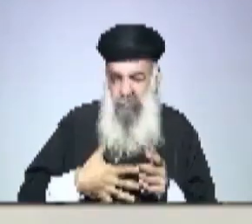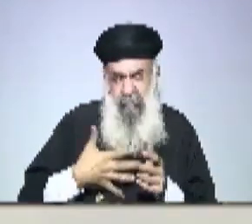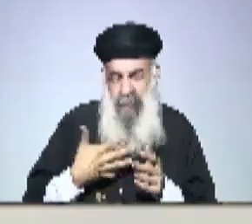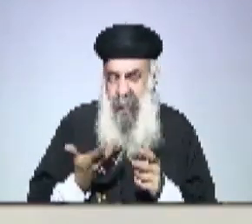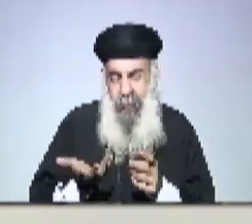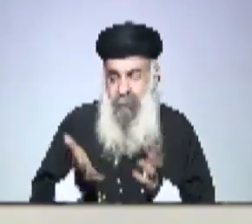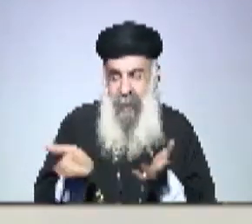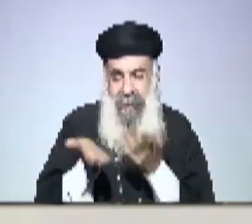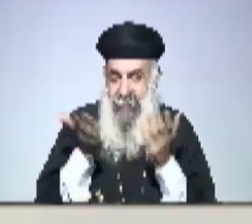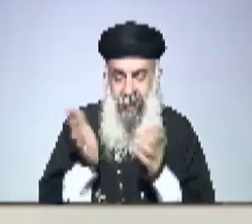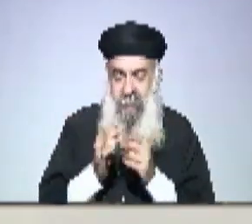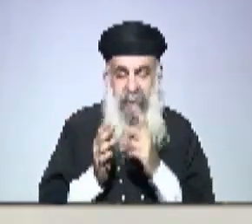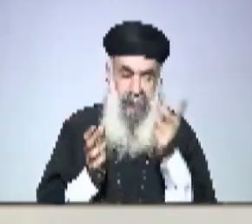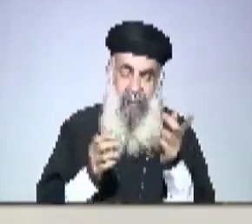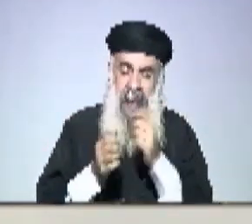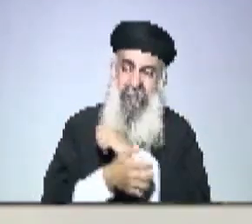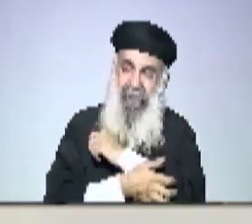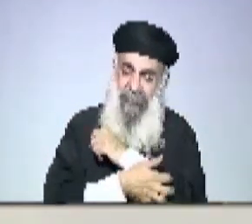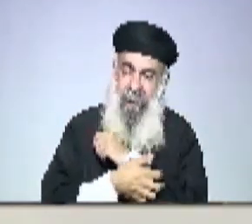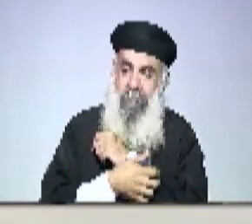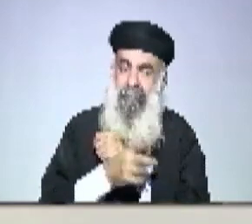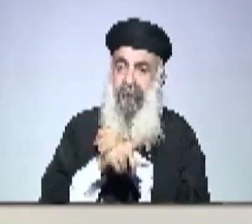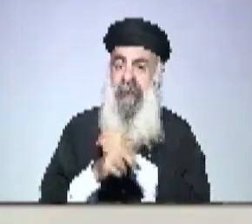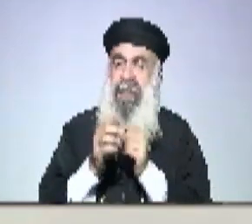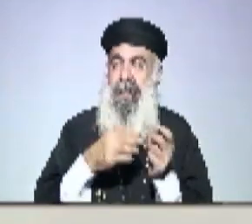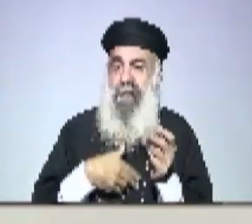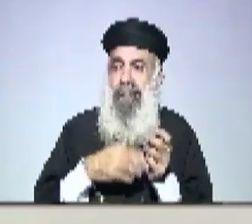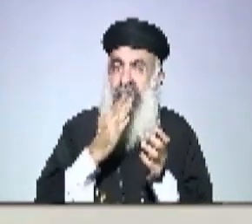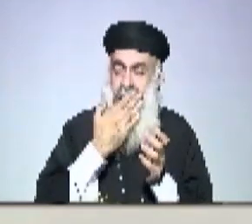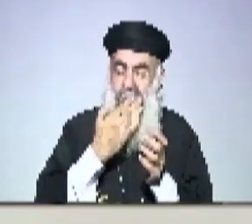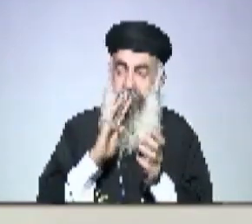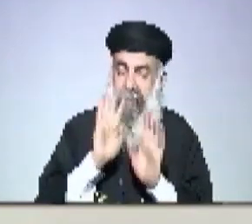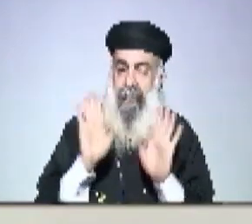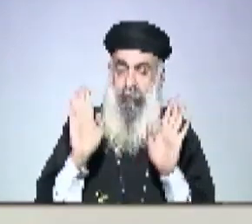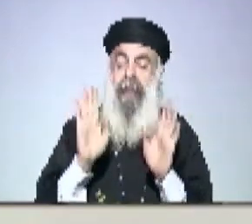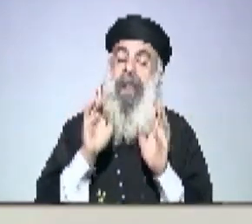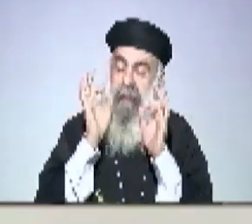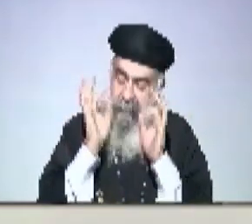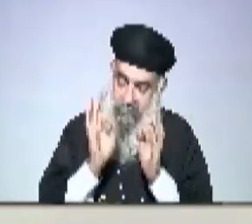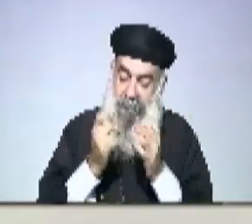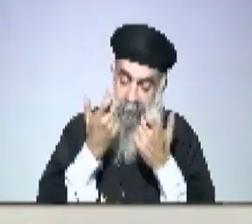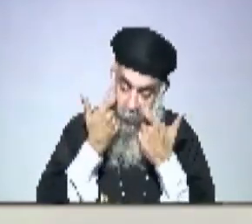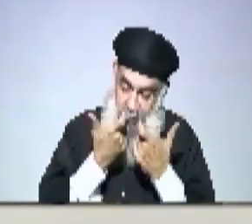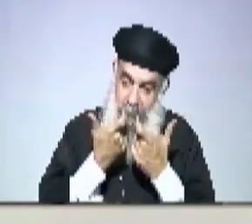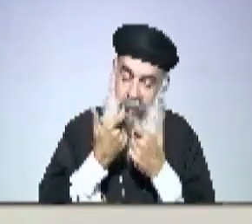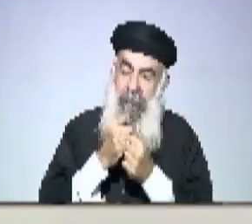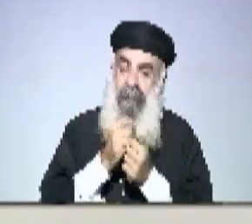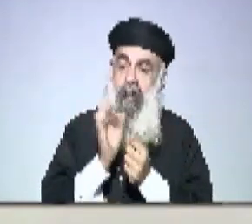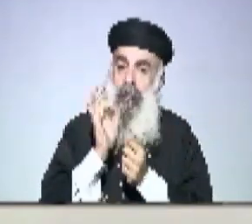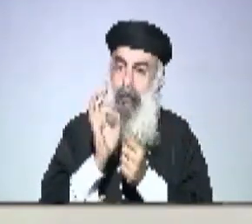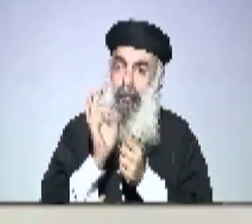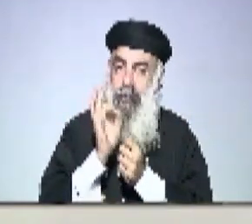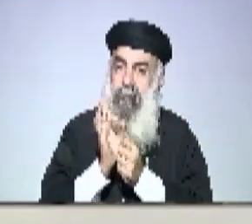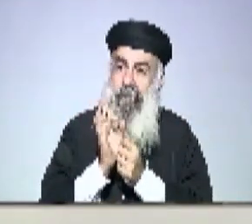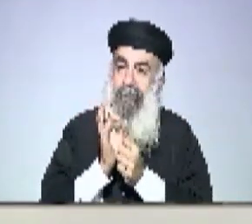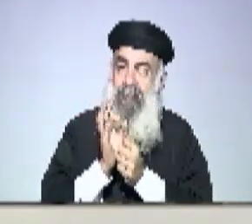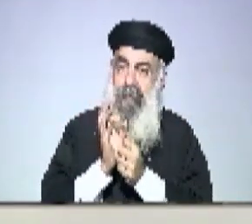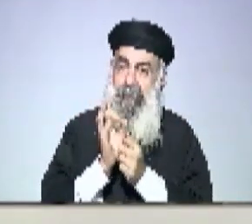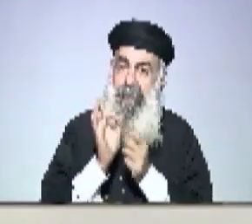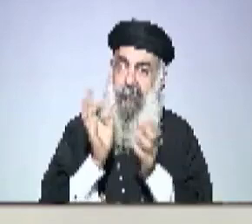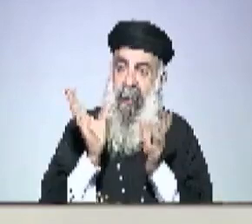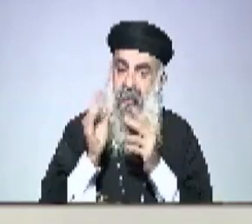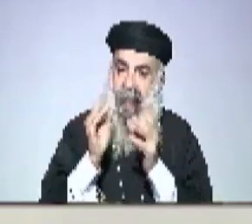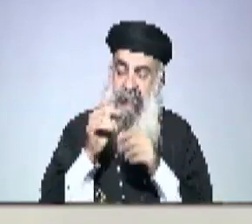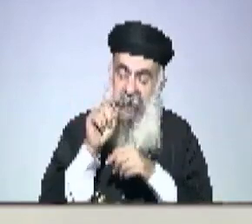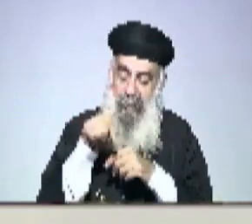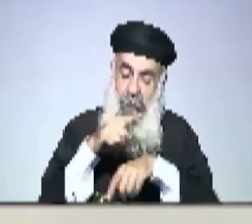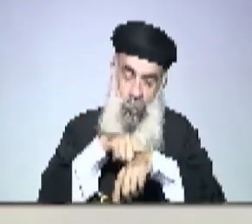من الكنيسه ده حق الفقراء انا مستوره ومش محتاجه لا لازم نشوف وخصوصا ايام اللي احنا